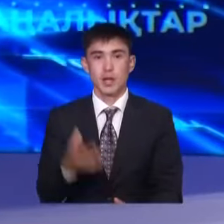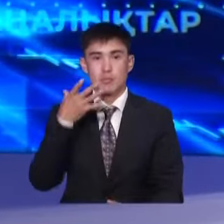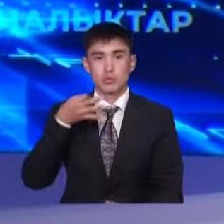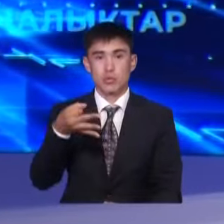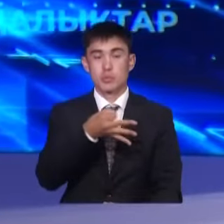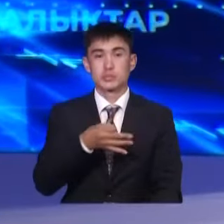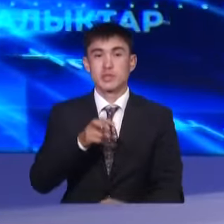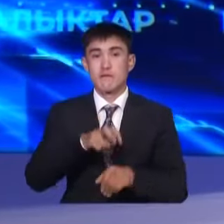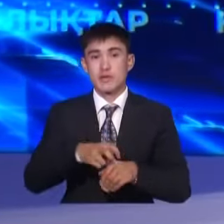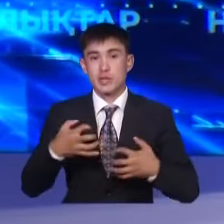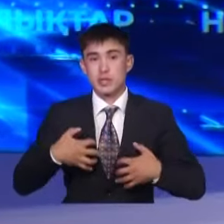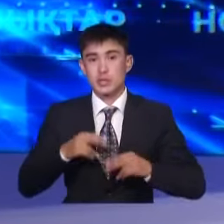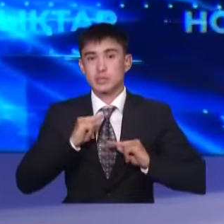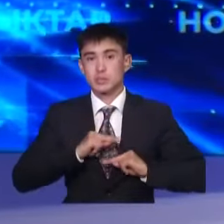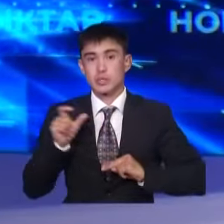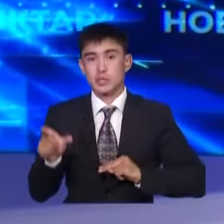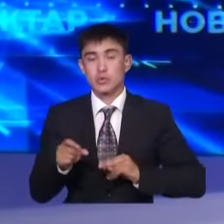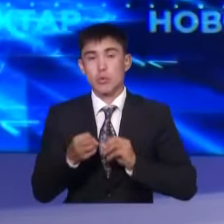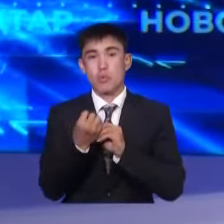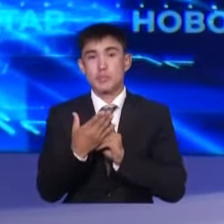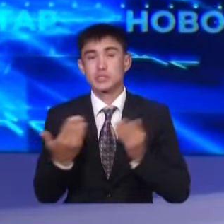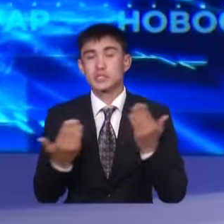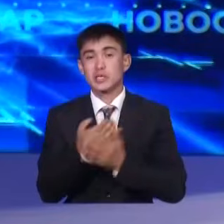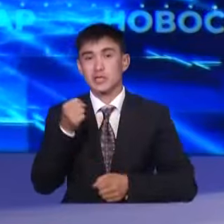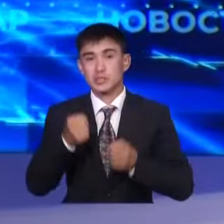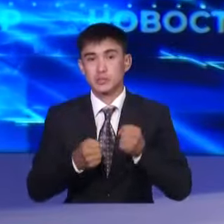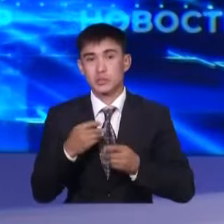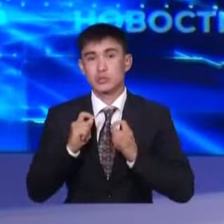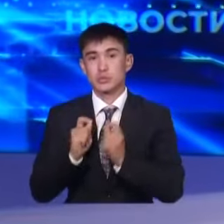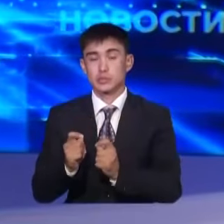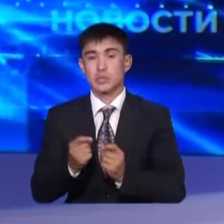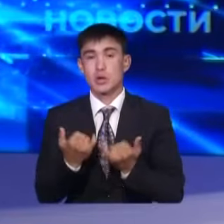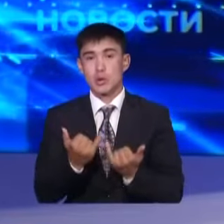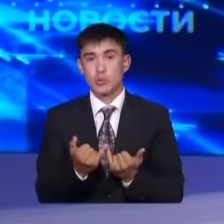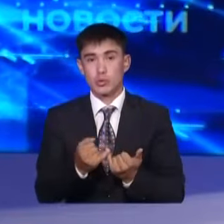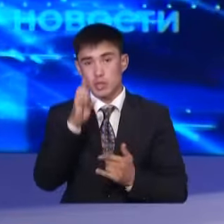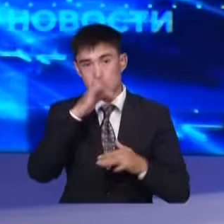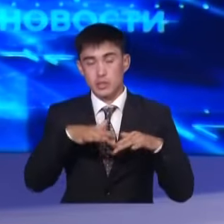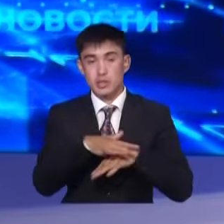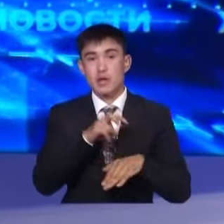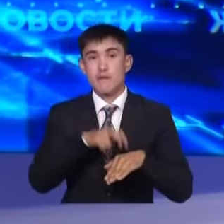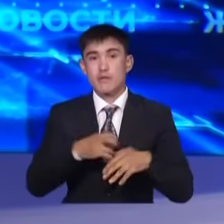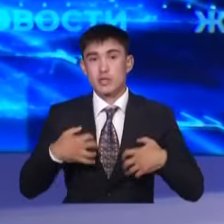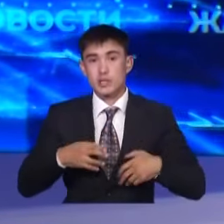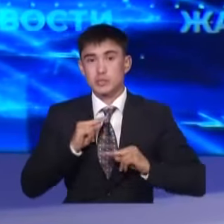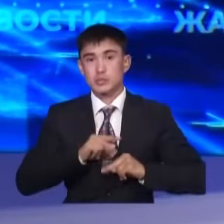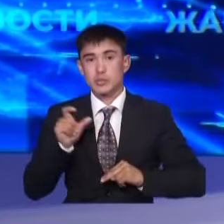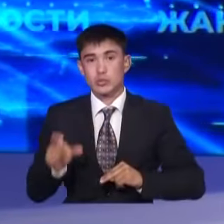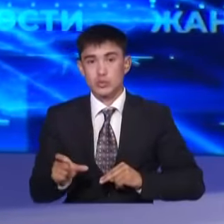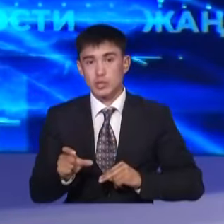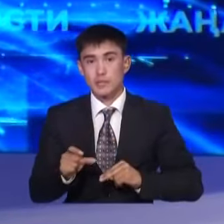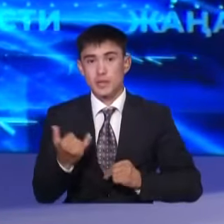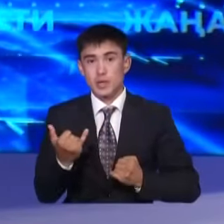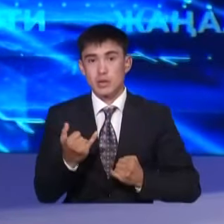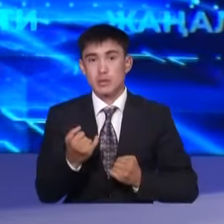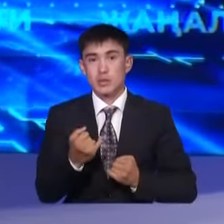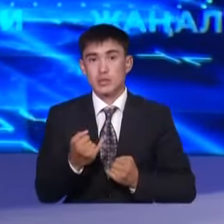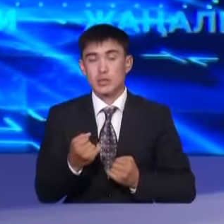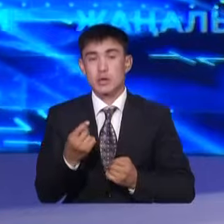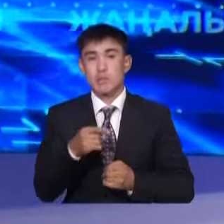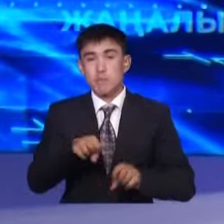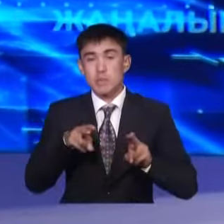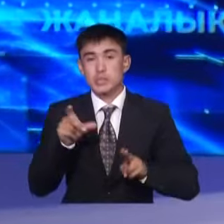Алматы облысында ветеринария қызметкерлеріне 15 жаңа қызметтік көлік табысталды. Бүгін елде ветеринария қызметкерлері күні. Аясында